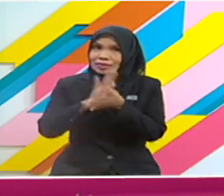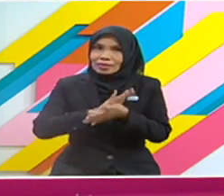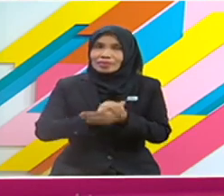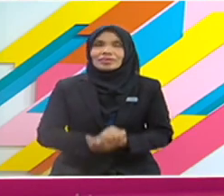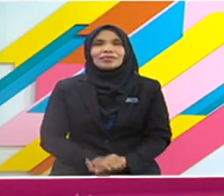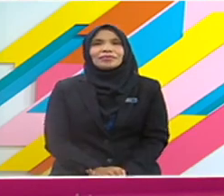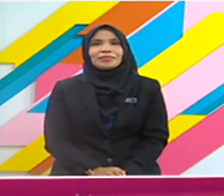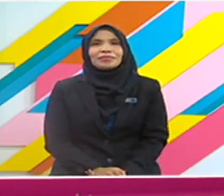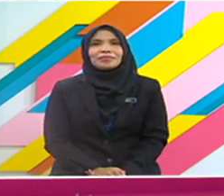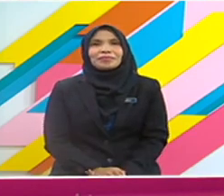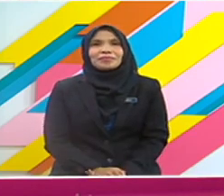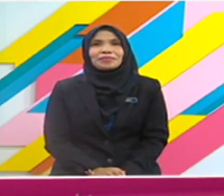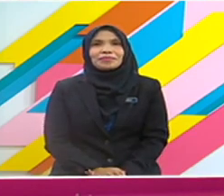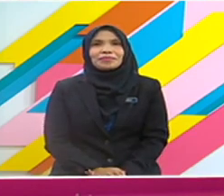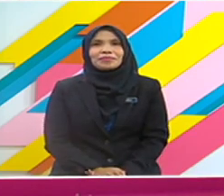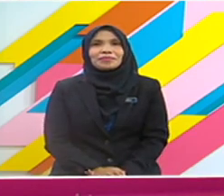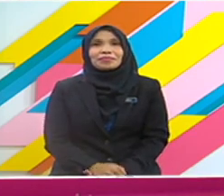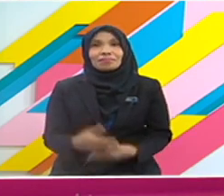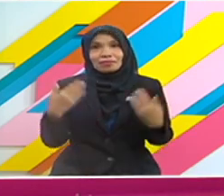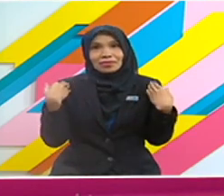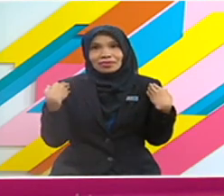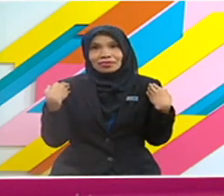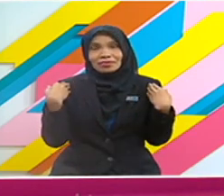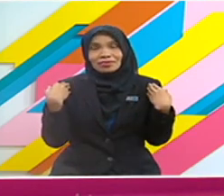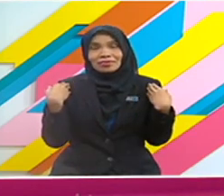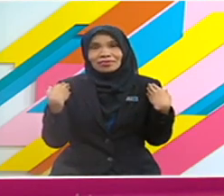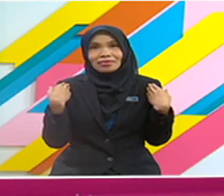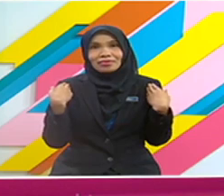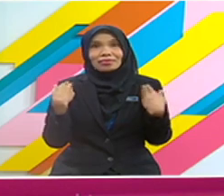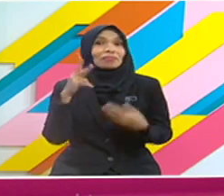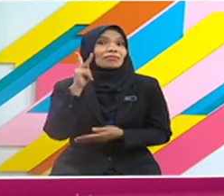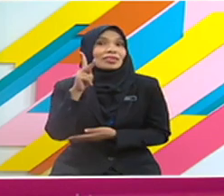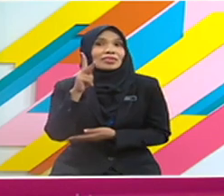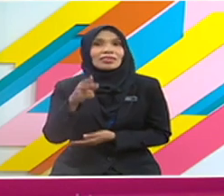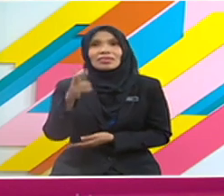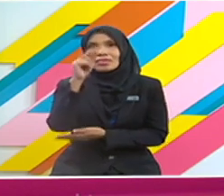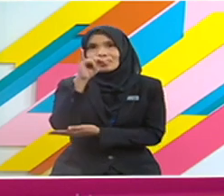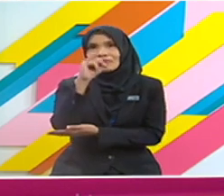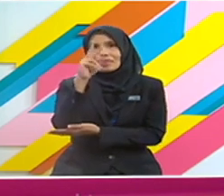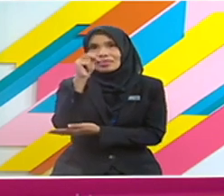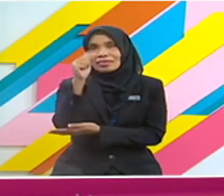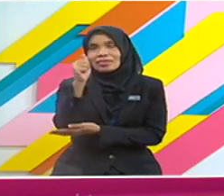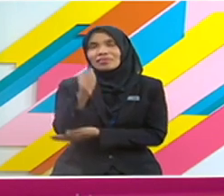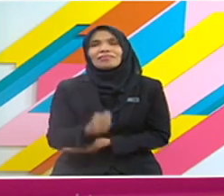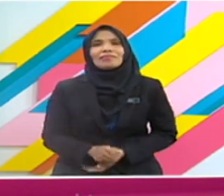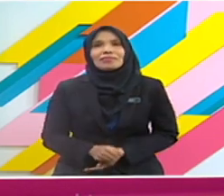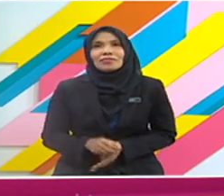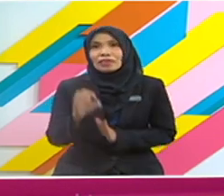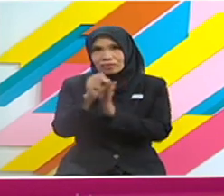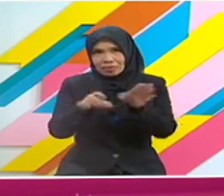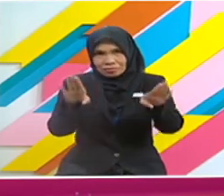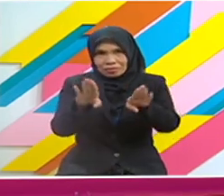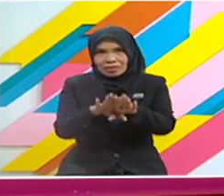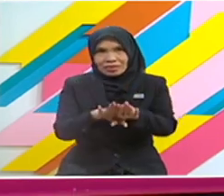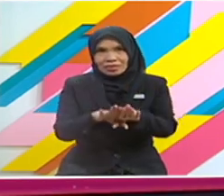Kak Rina aje jadi student kita. Student Cikgu berdua. Okay. Jadi Cikgu Su nak minta Kak Rina